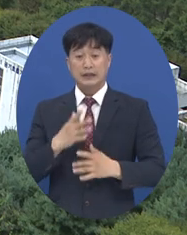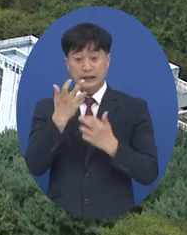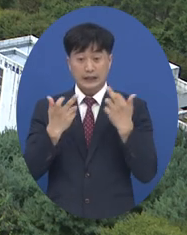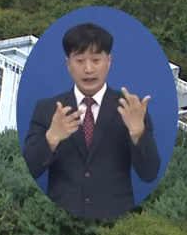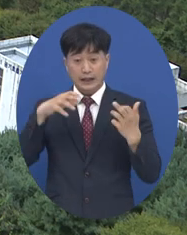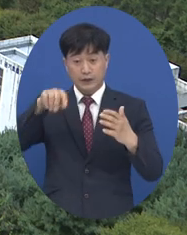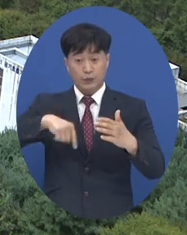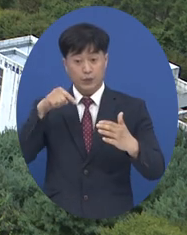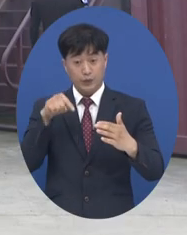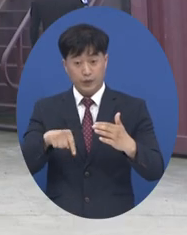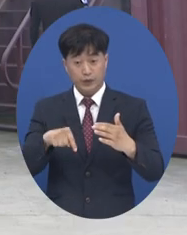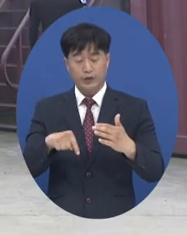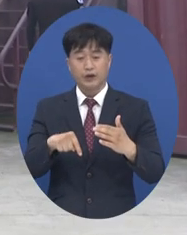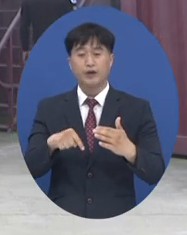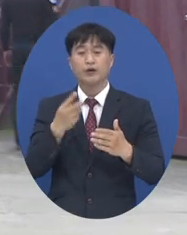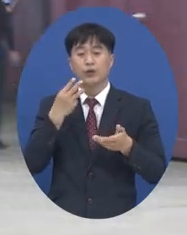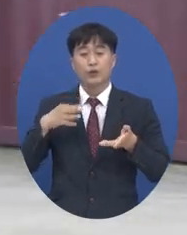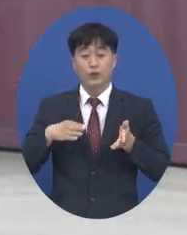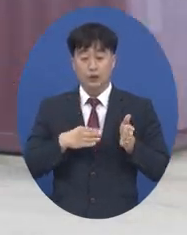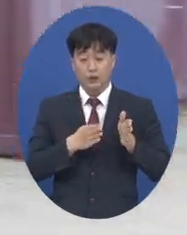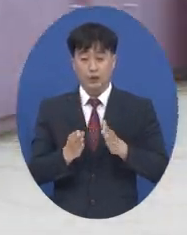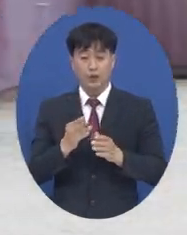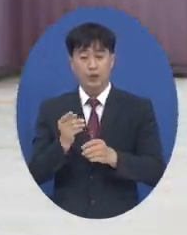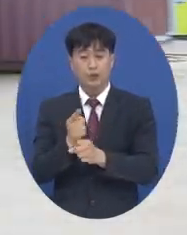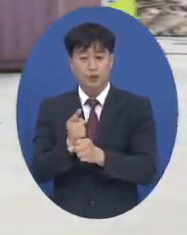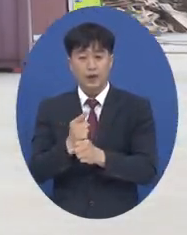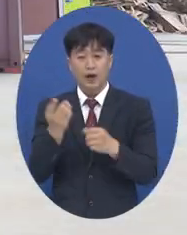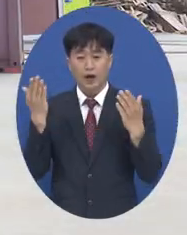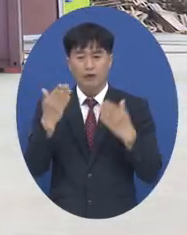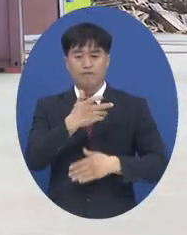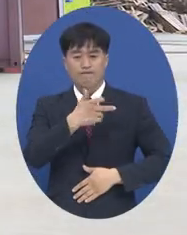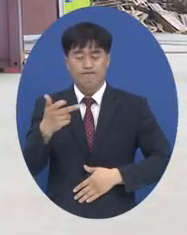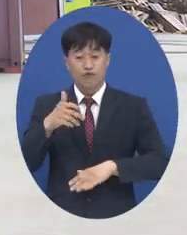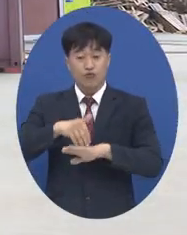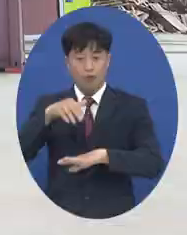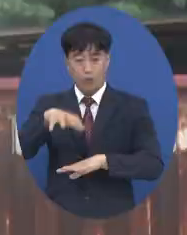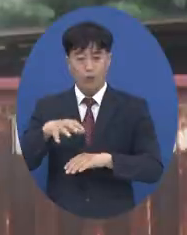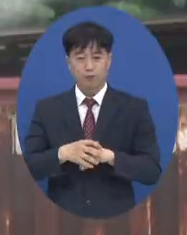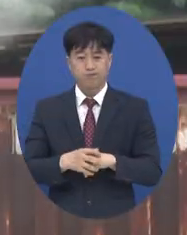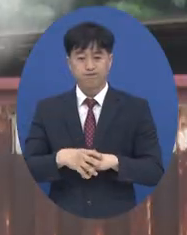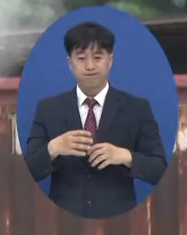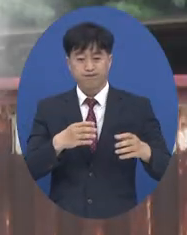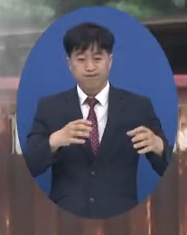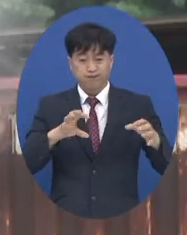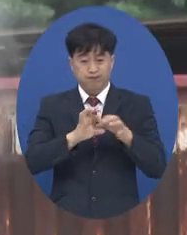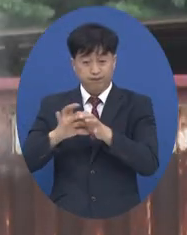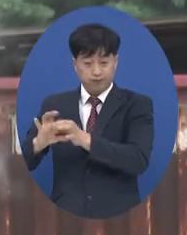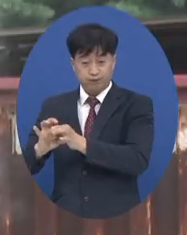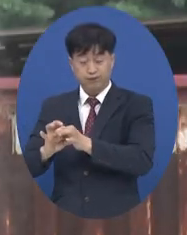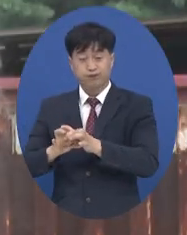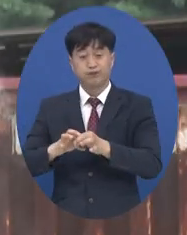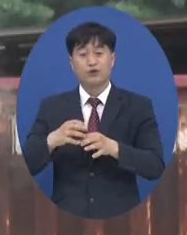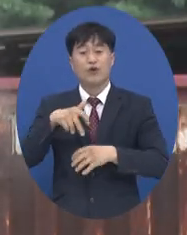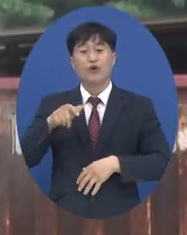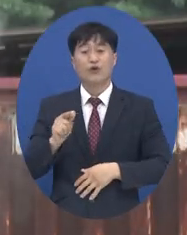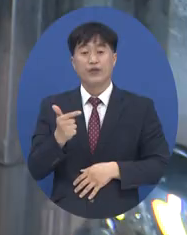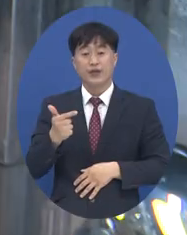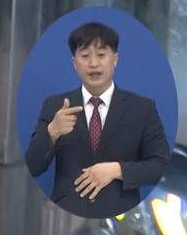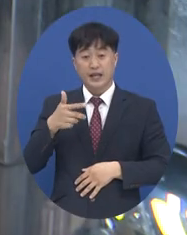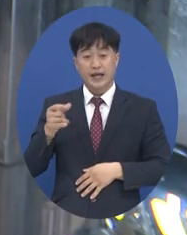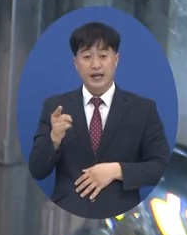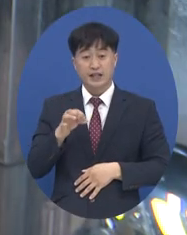산속에 자리 잡은 경기도 소방학교 대형 훈련장. 다닥다닥 연결된 컨테이너에서 연기가